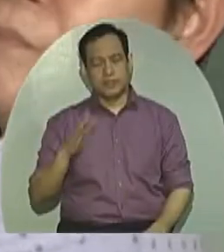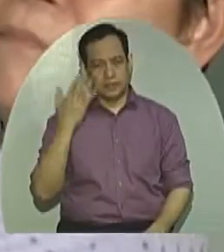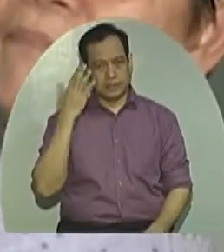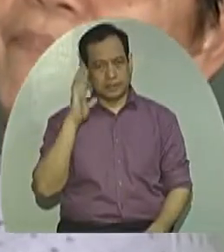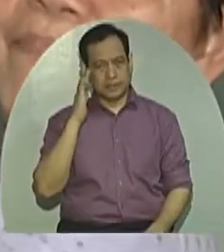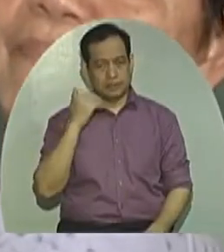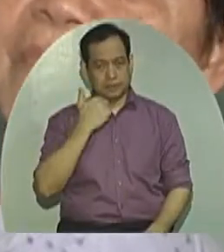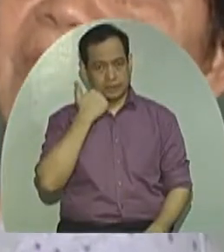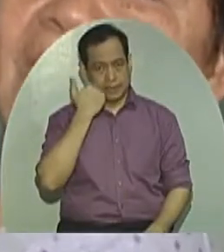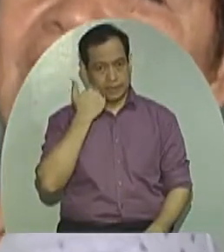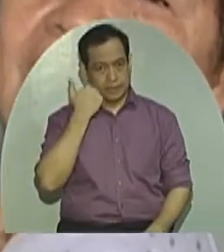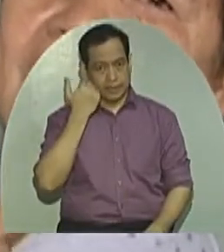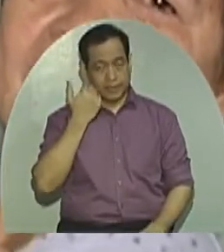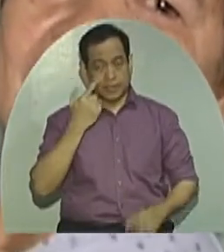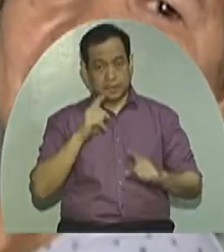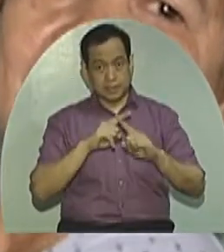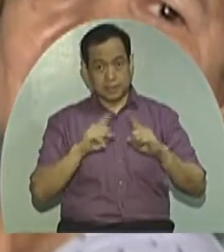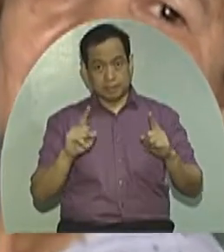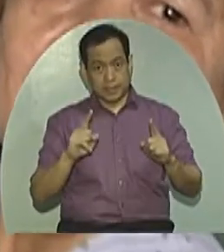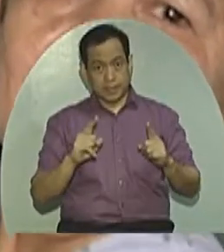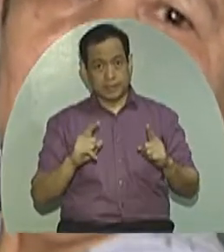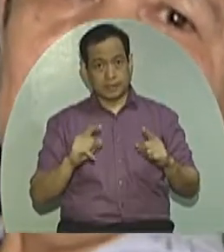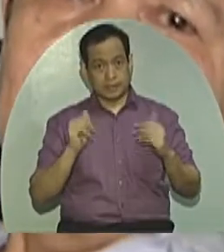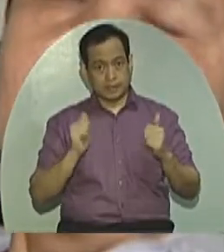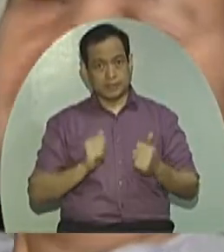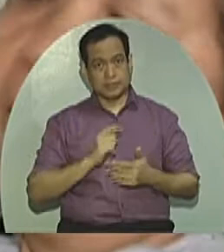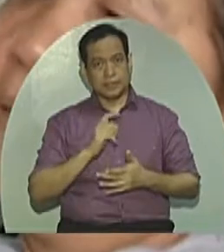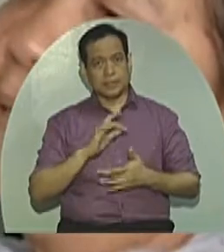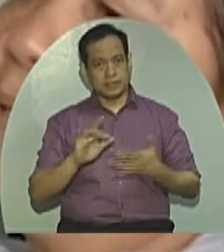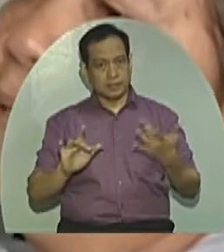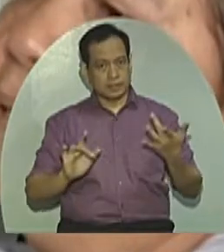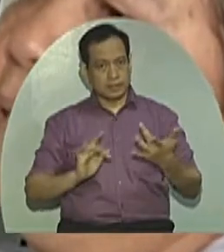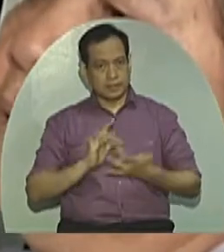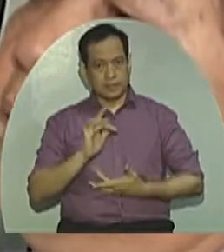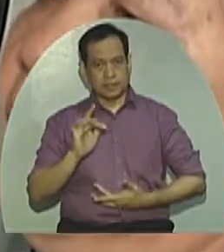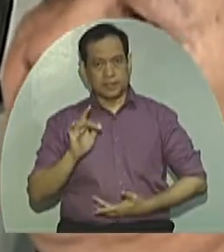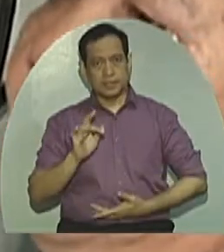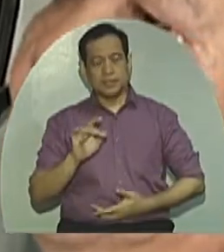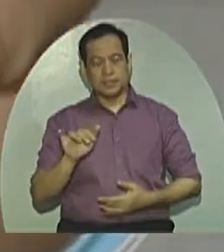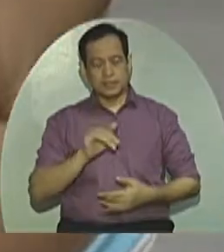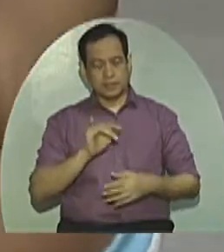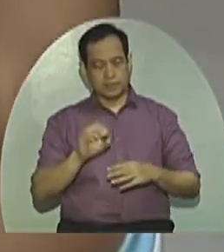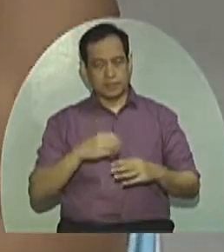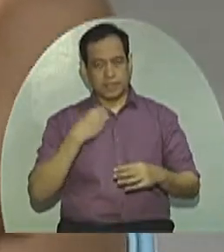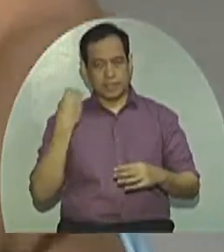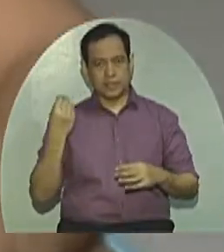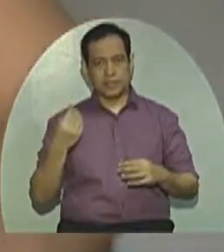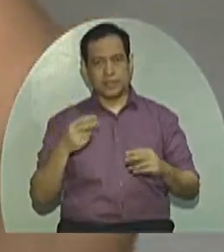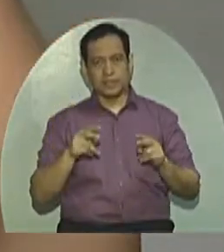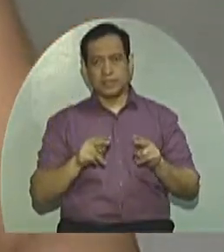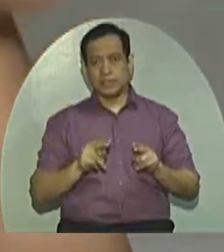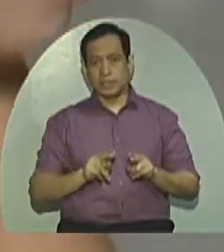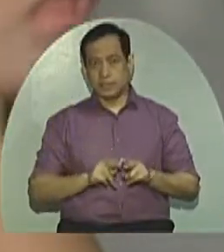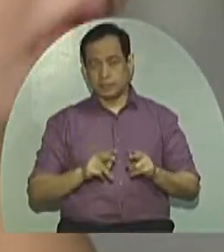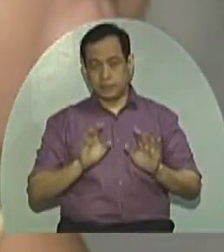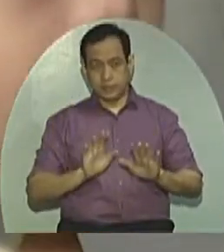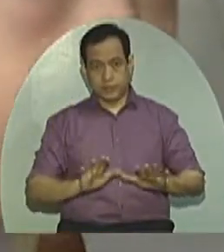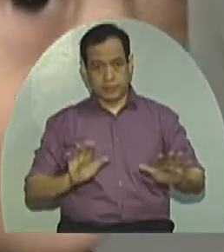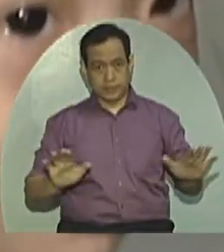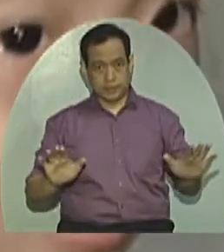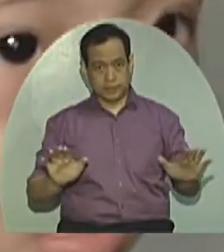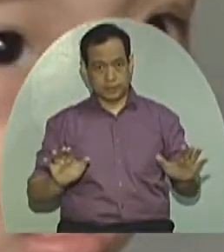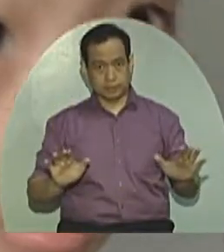Mukha mamahiyaan ang batang si Xian, kinakikitaan pa rin siya ng sigla katulad ng ibang mga ordinaryong